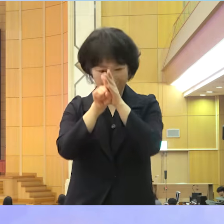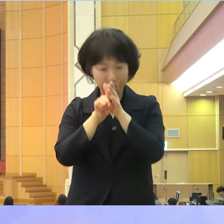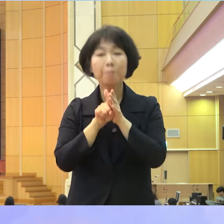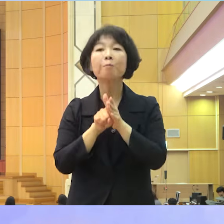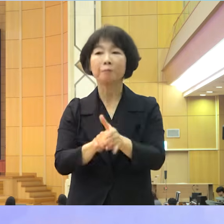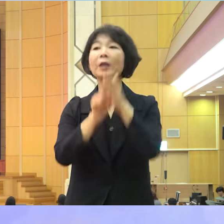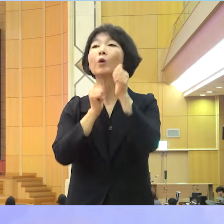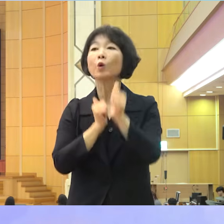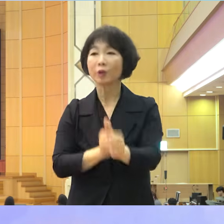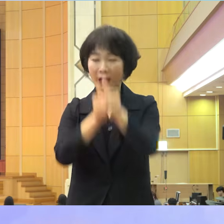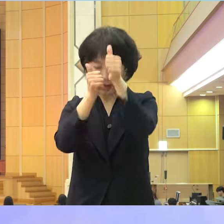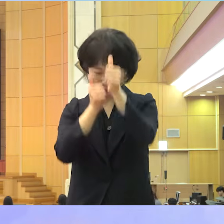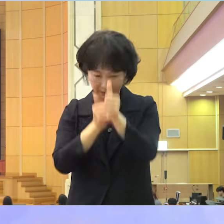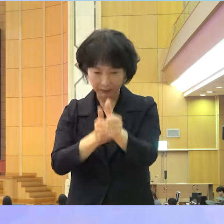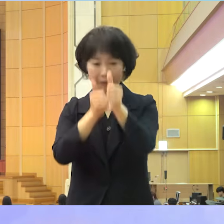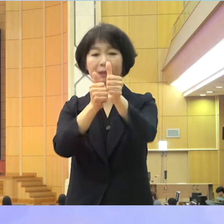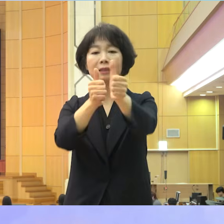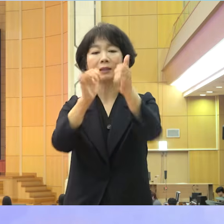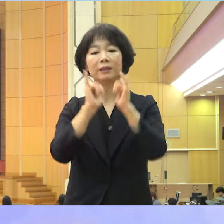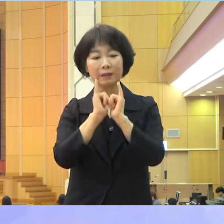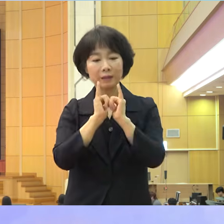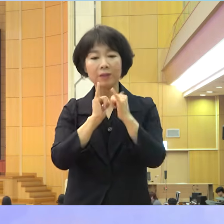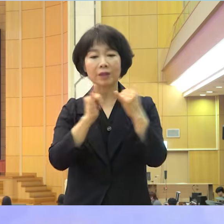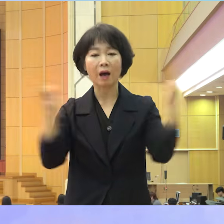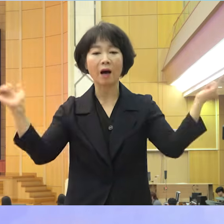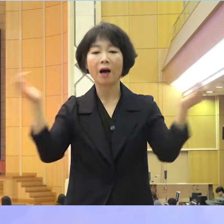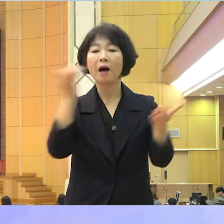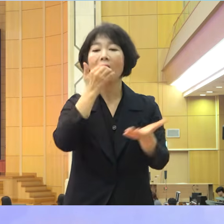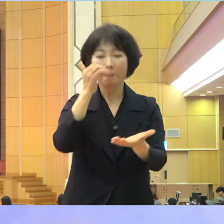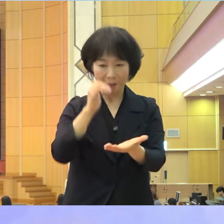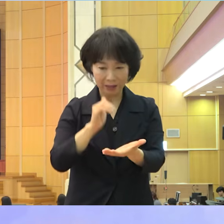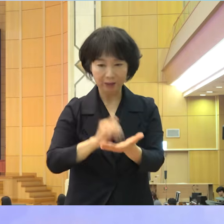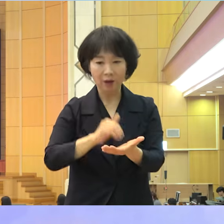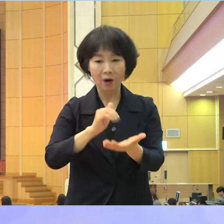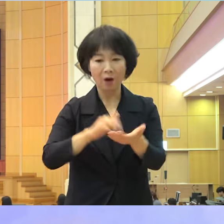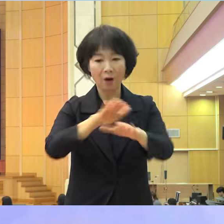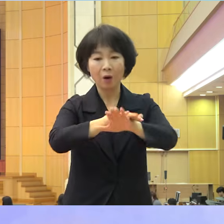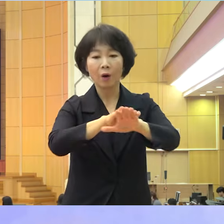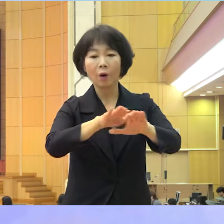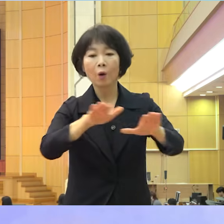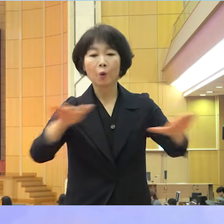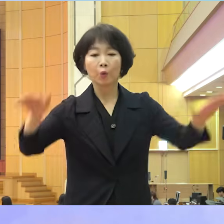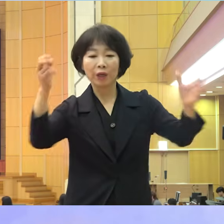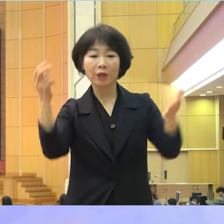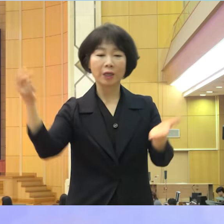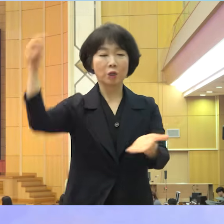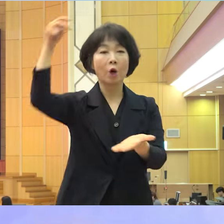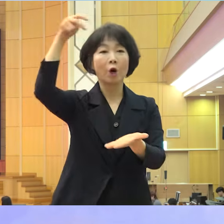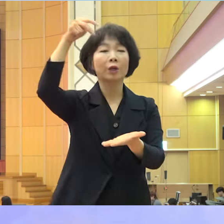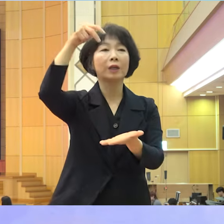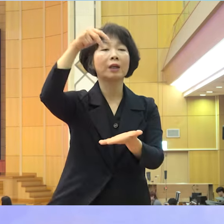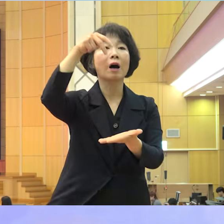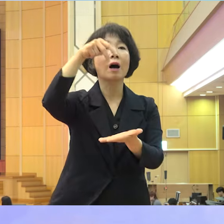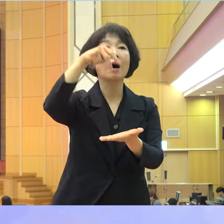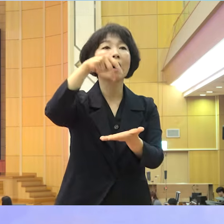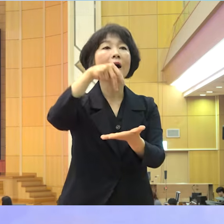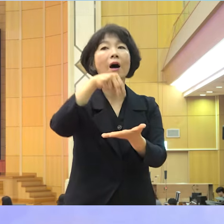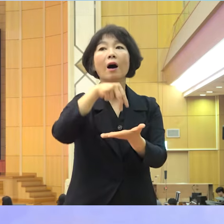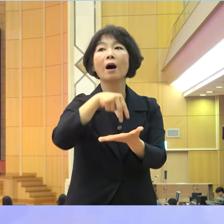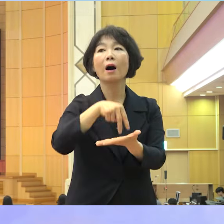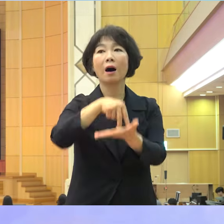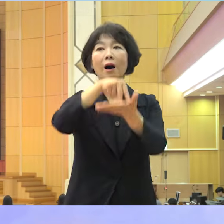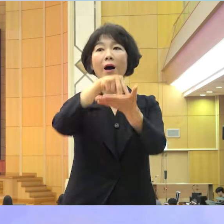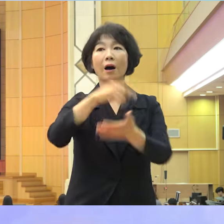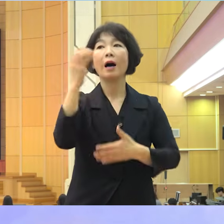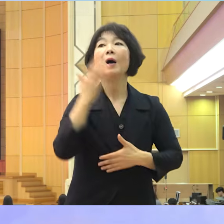나를 믿고 따르는 자 한 선 위에 서리라